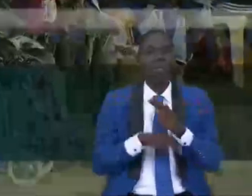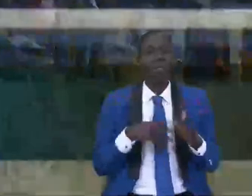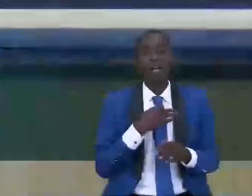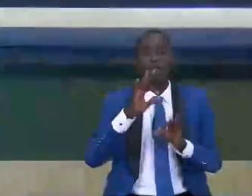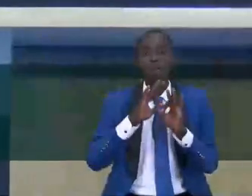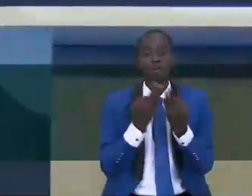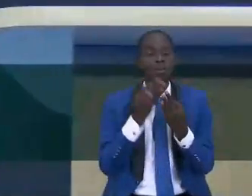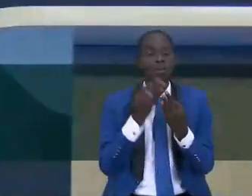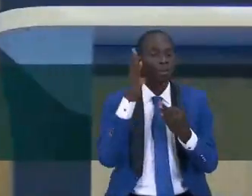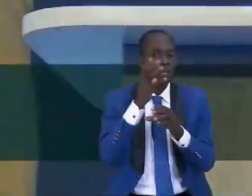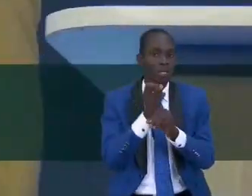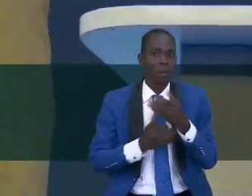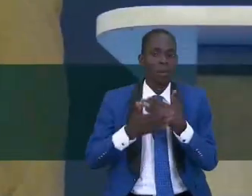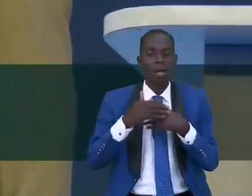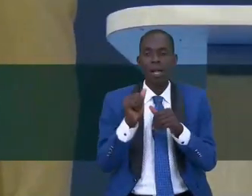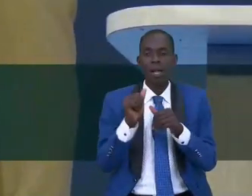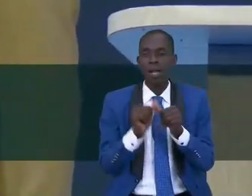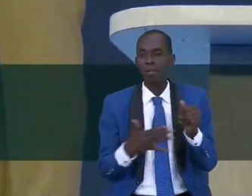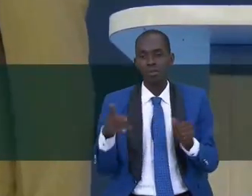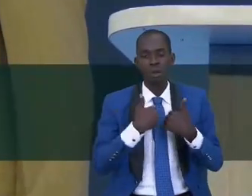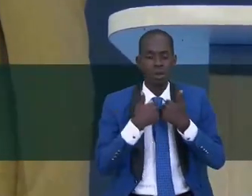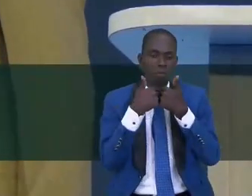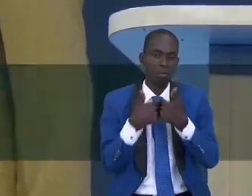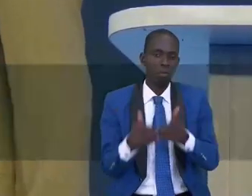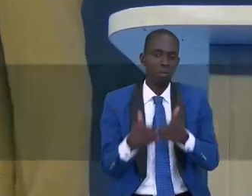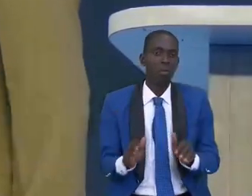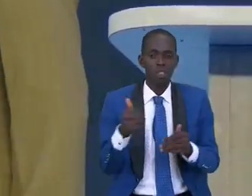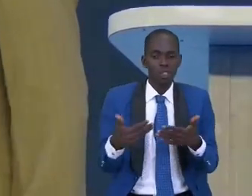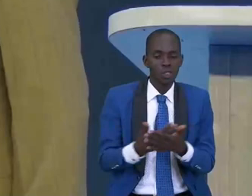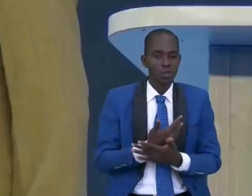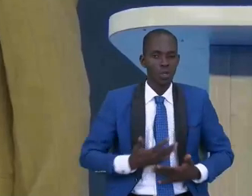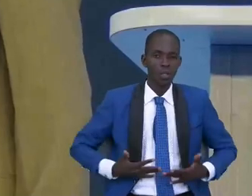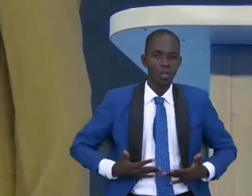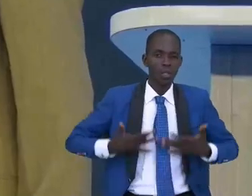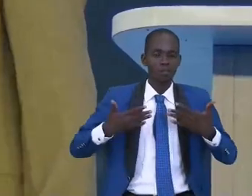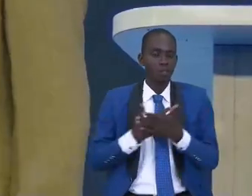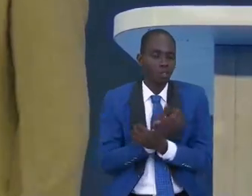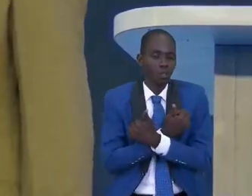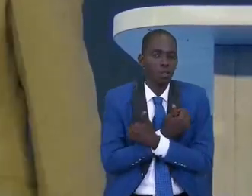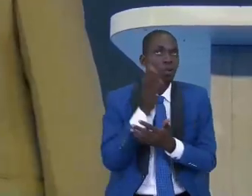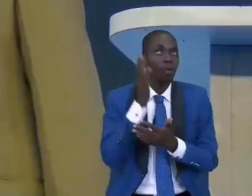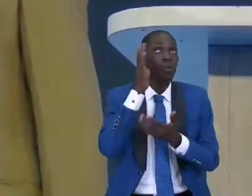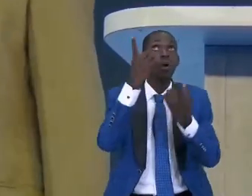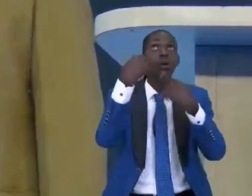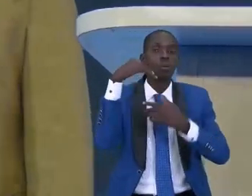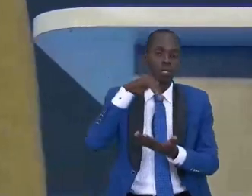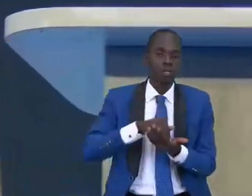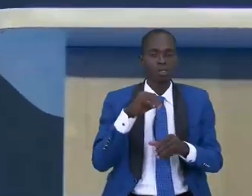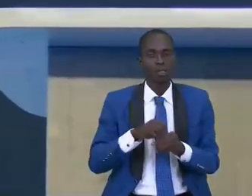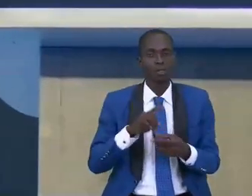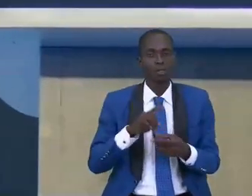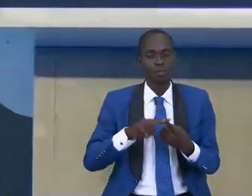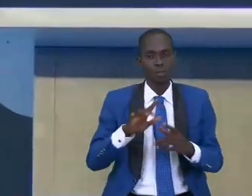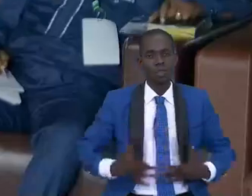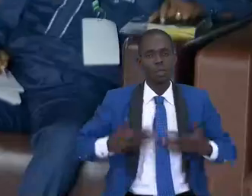famille va récupérer toutes choses perdues. Il y aura un nouvel amour,